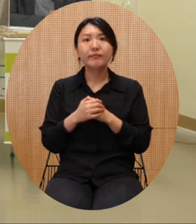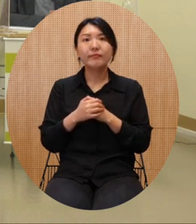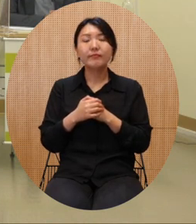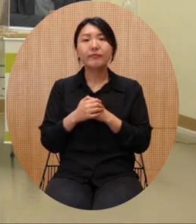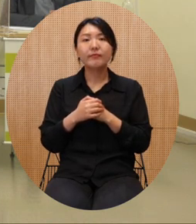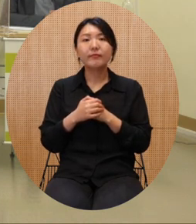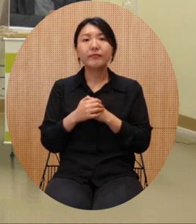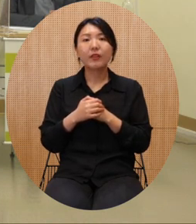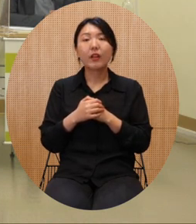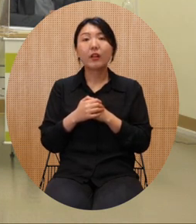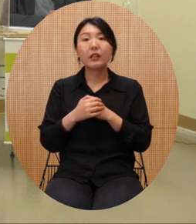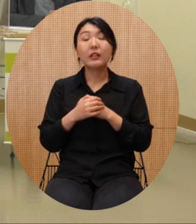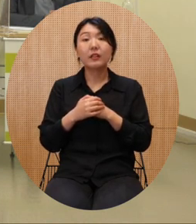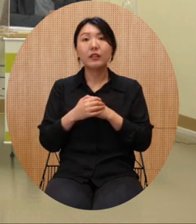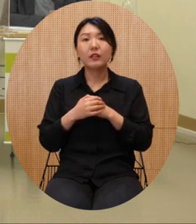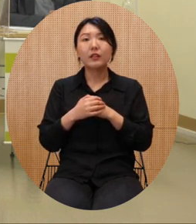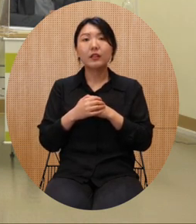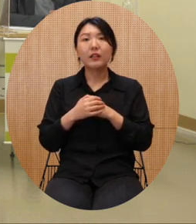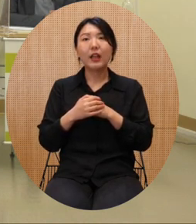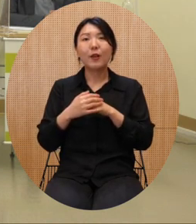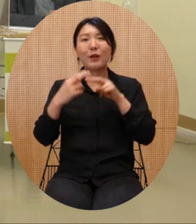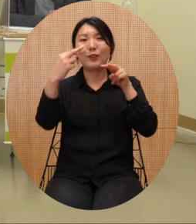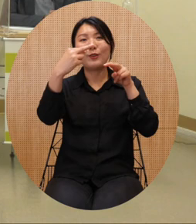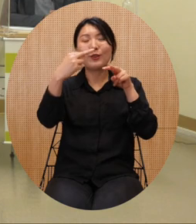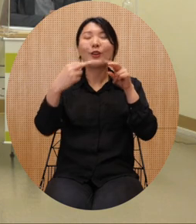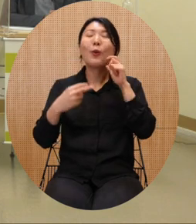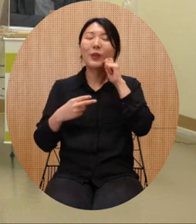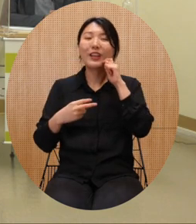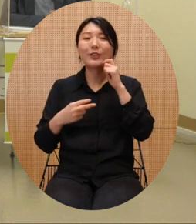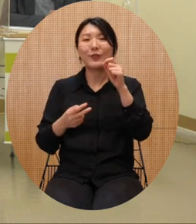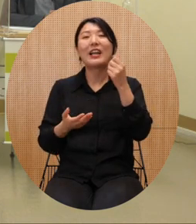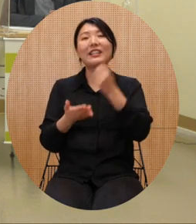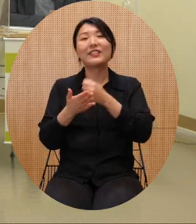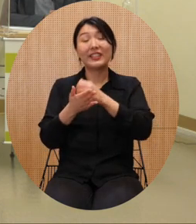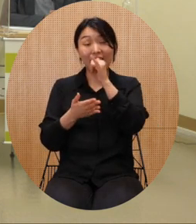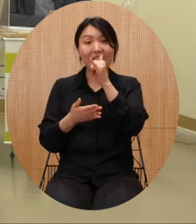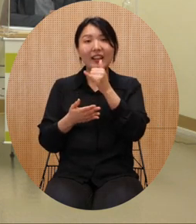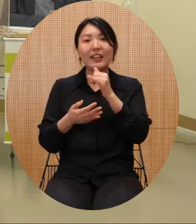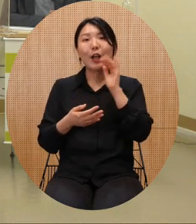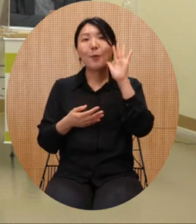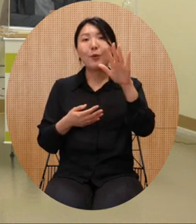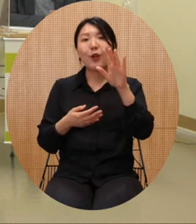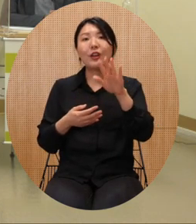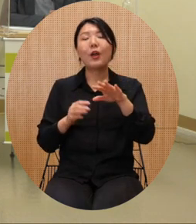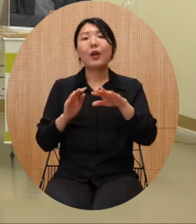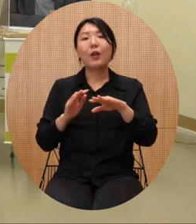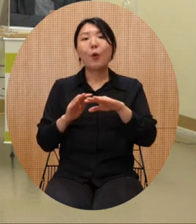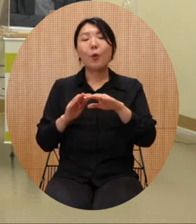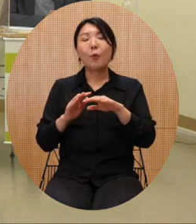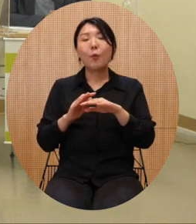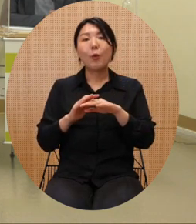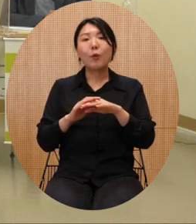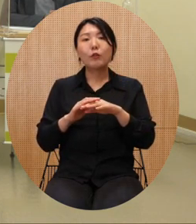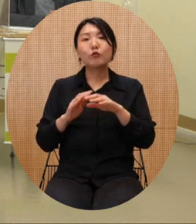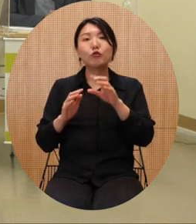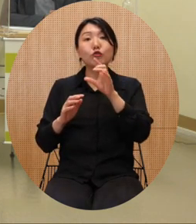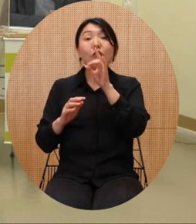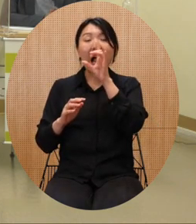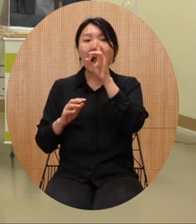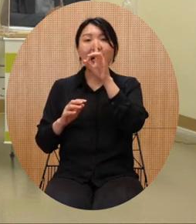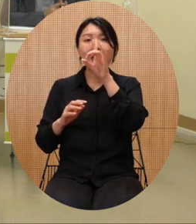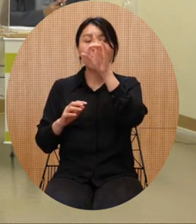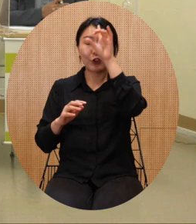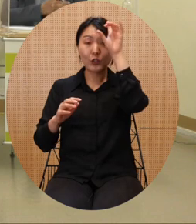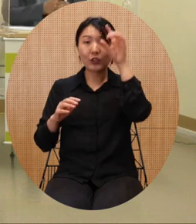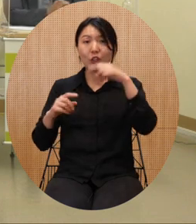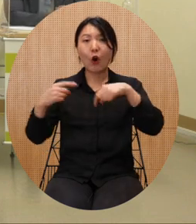감사합니다. 비대면으로 이 토론회가 진행되고 있는 게 더 아쉽다는 생각도 드는데 이제 앞으로는 이렇게 연구위원님이나 교수님처럼 뭐 중앙의